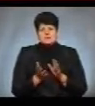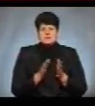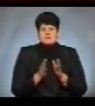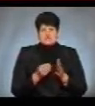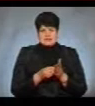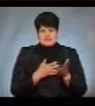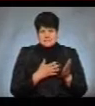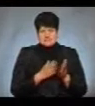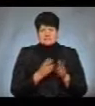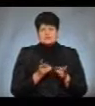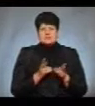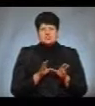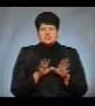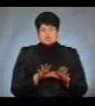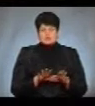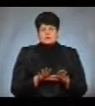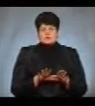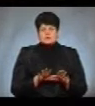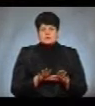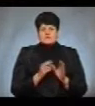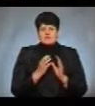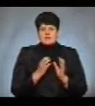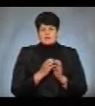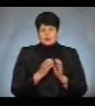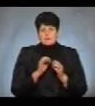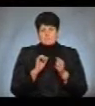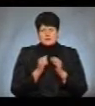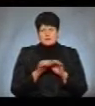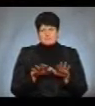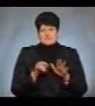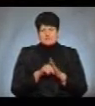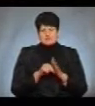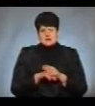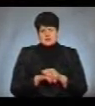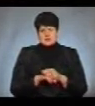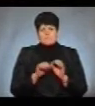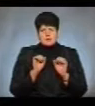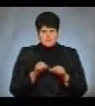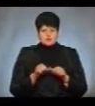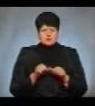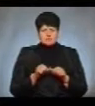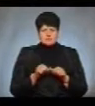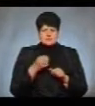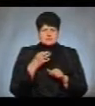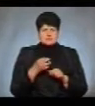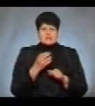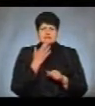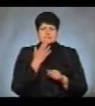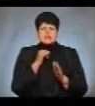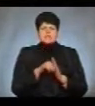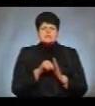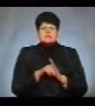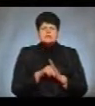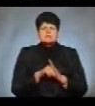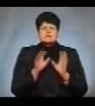цінність, залишаються в категорії пам'яток місцевого значення. Чи можемо ми назвати, які мають національного